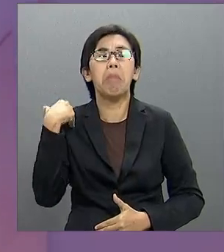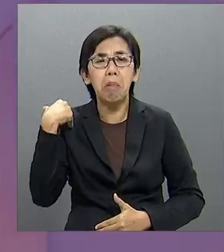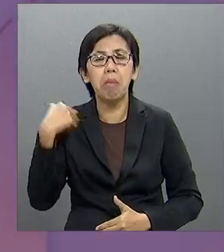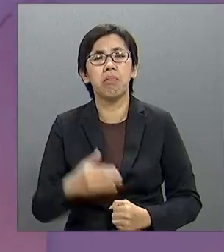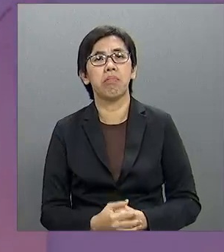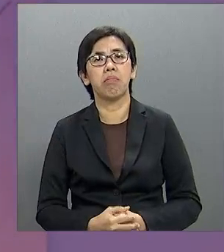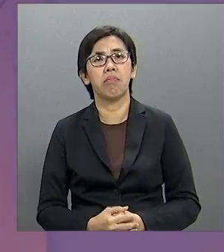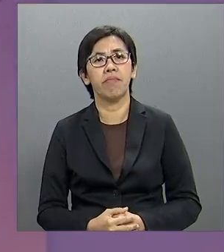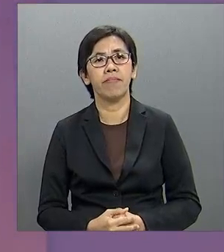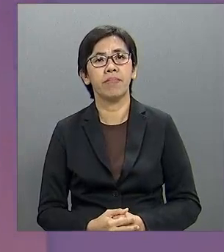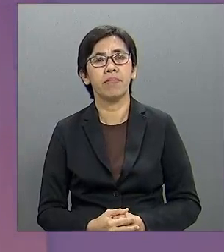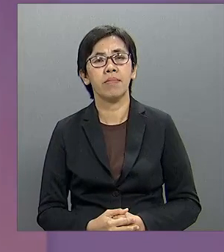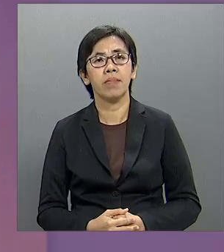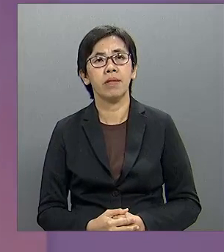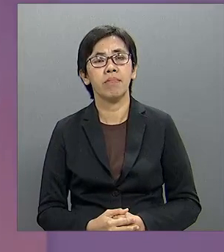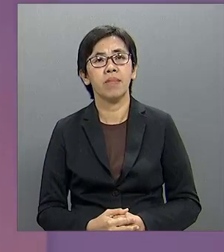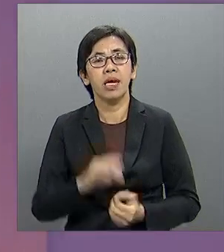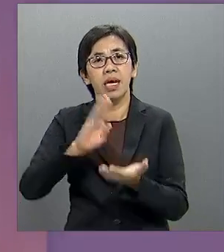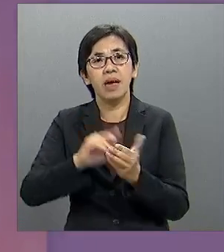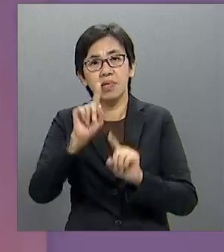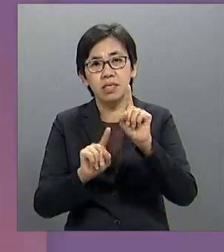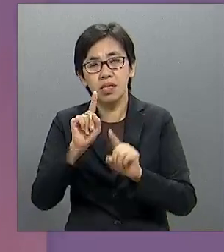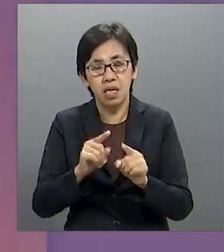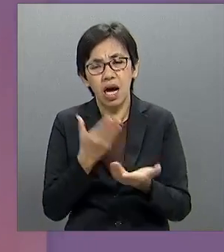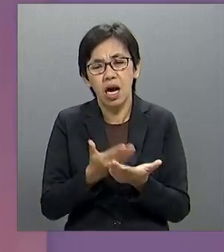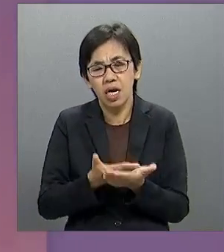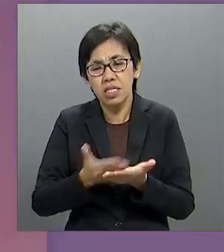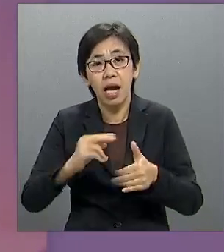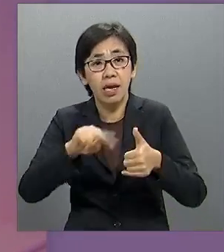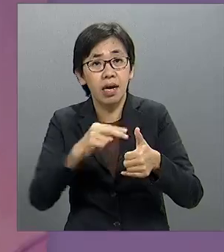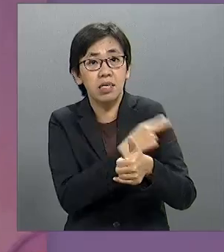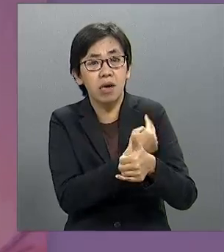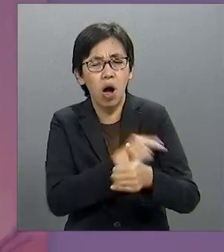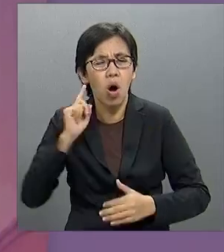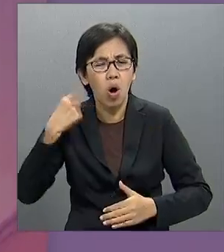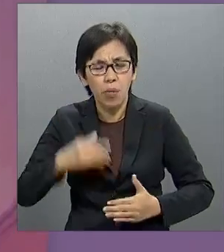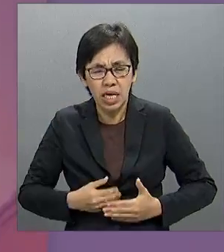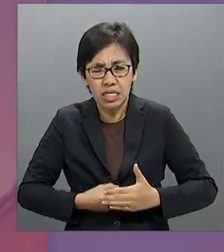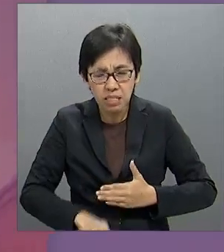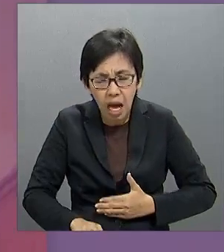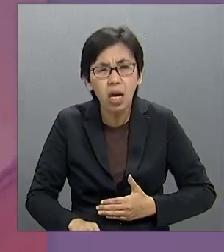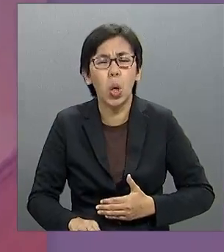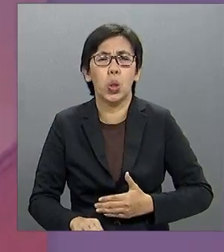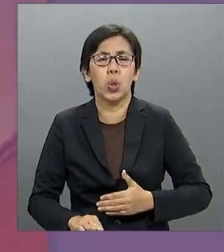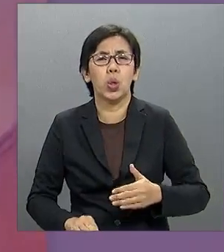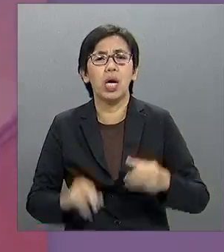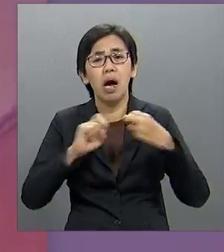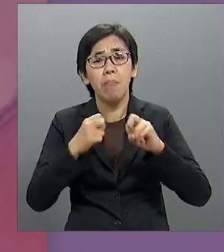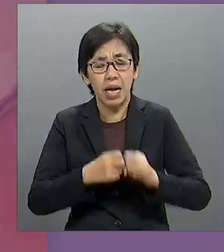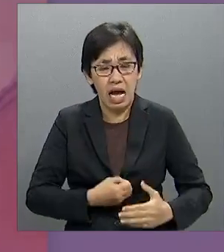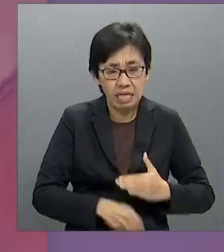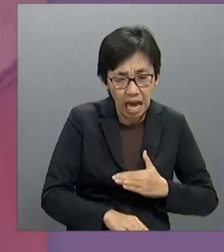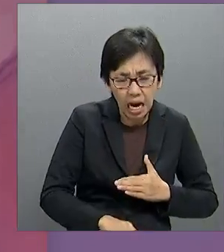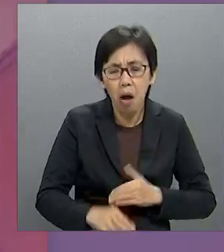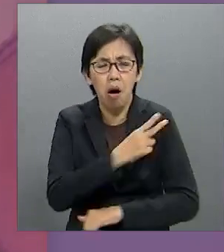แล้วจากการเปิดเผยยอดค่าใช้จ่ายในการรักษาพยาบาลที่ต่อเนื่องมาจากปัญหาการทำแท้งถือว่า